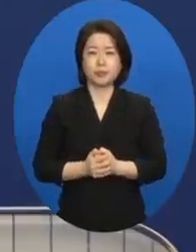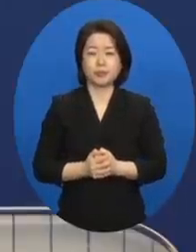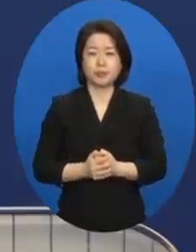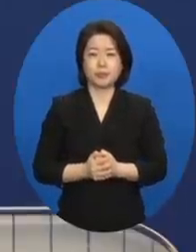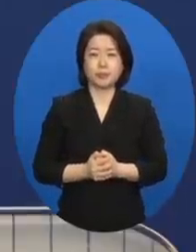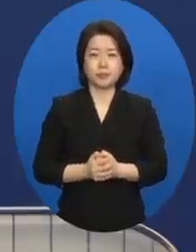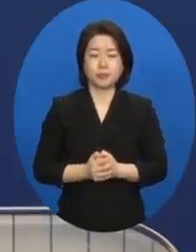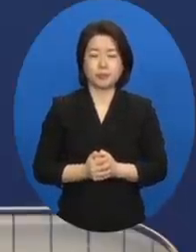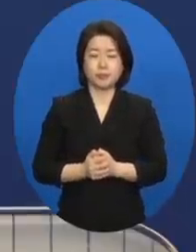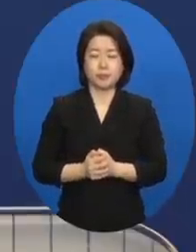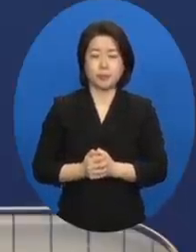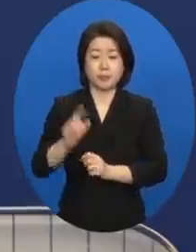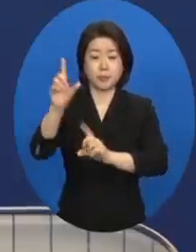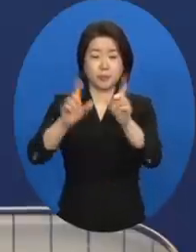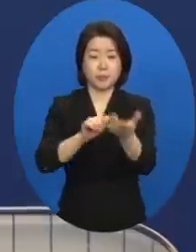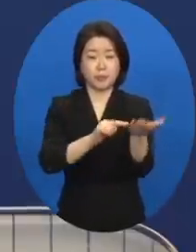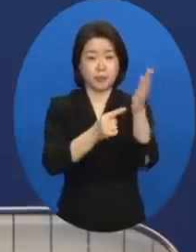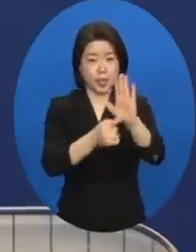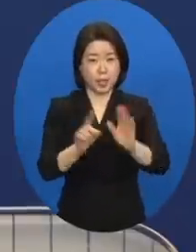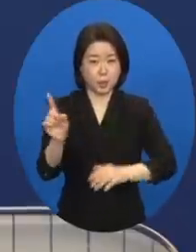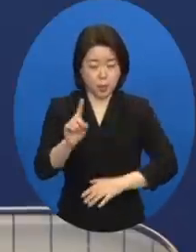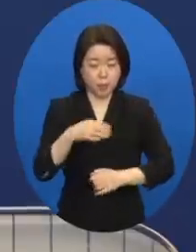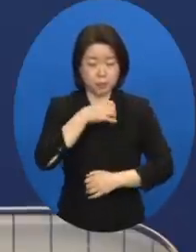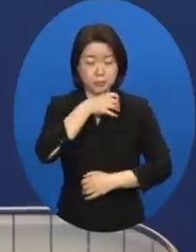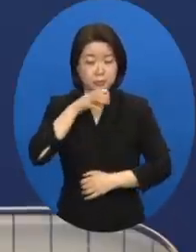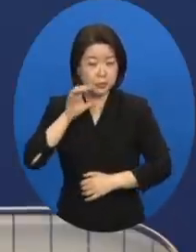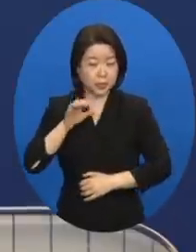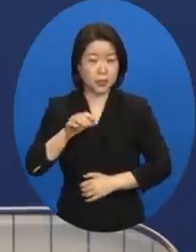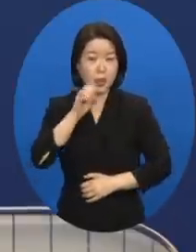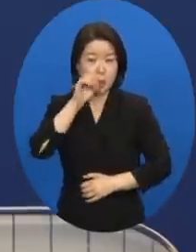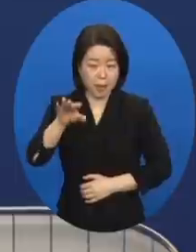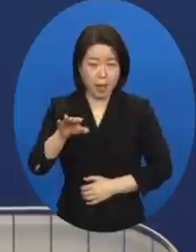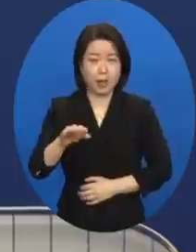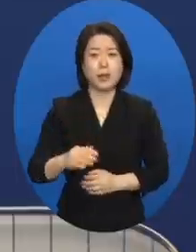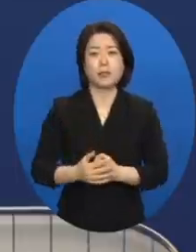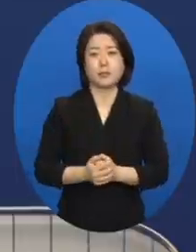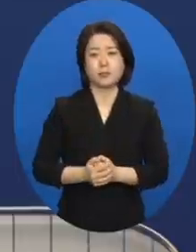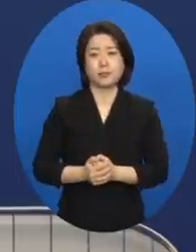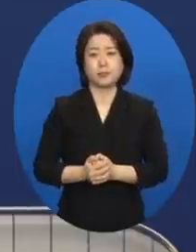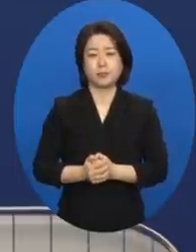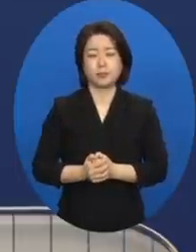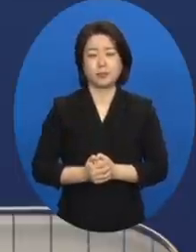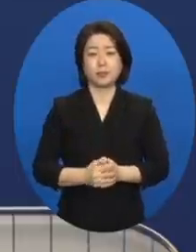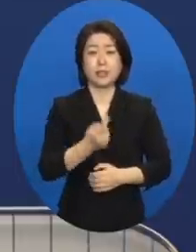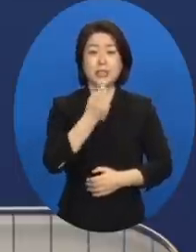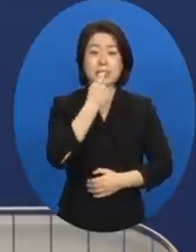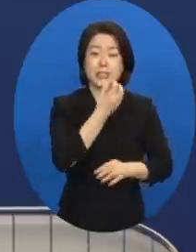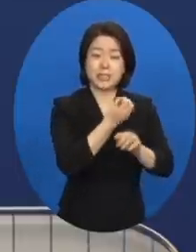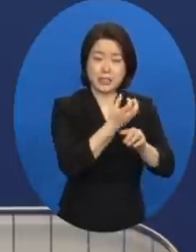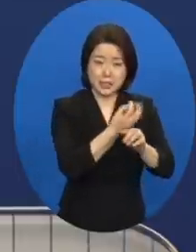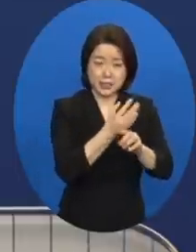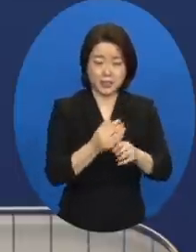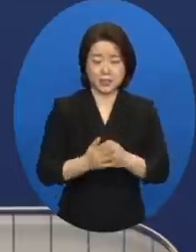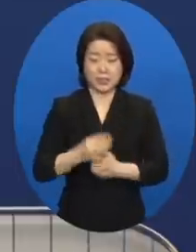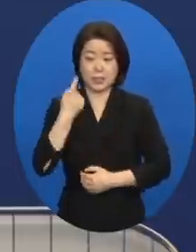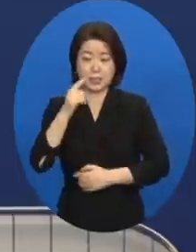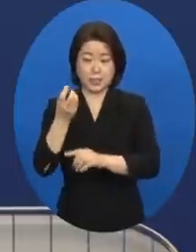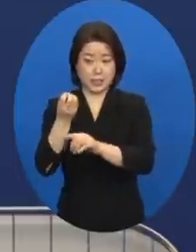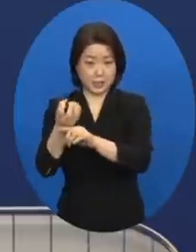어떤 장면이 나오냐면 베드로가 이렇게 이야기를 해. 은,